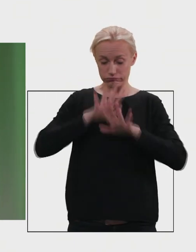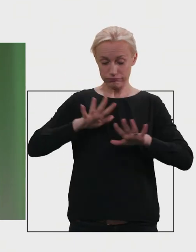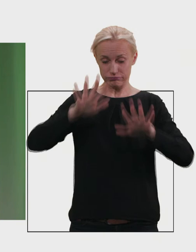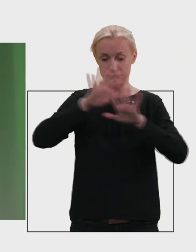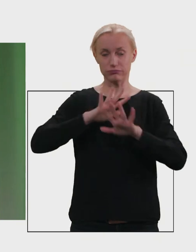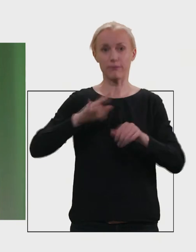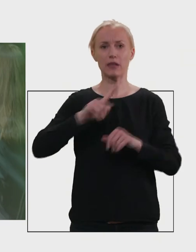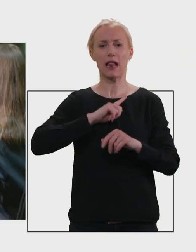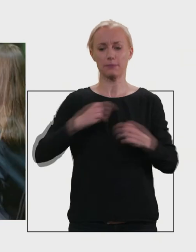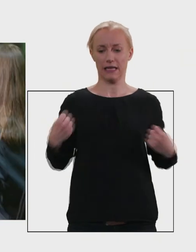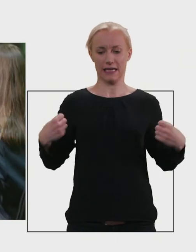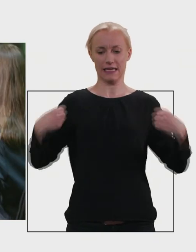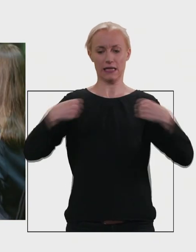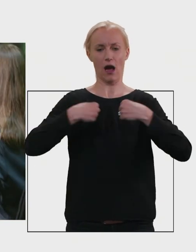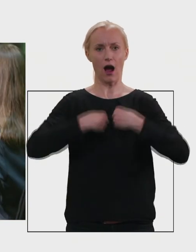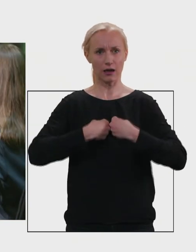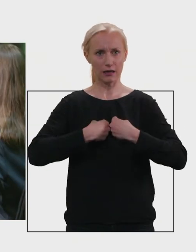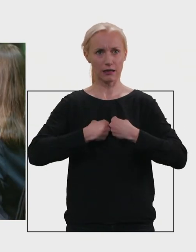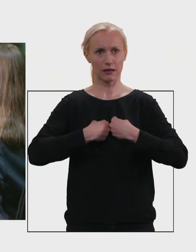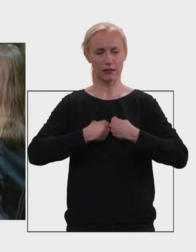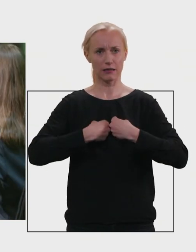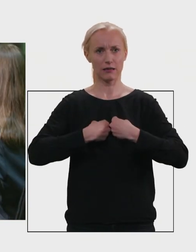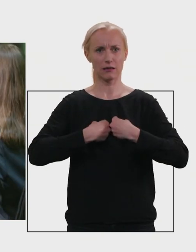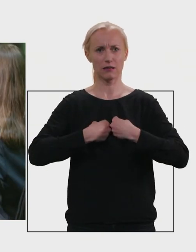eine Jacke an, die so ein bisschen